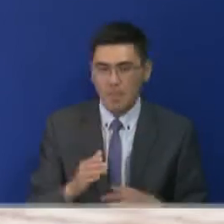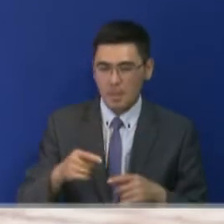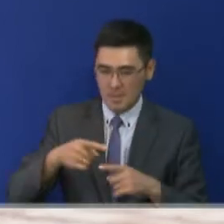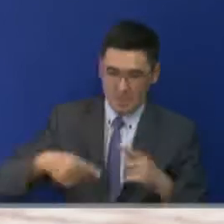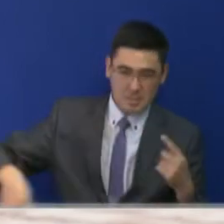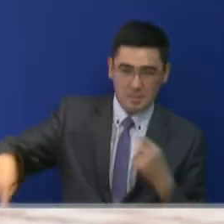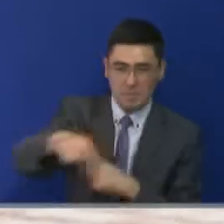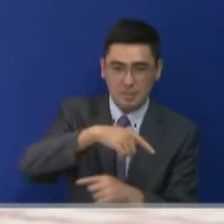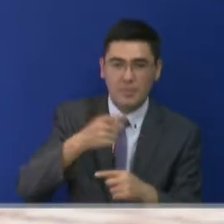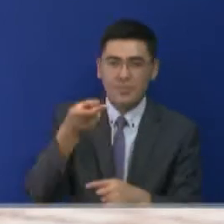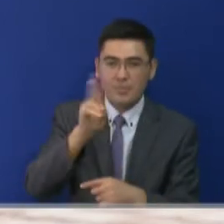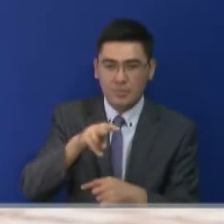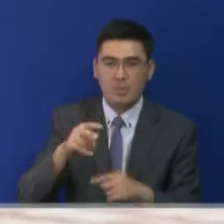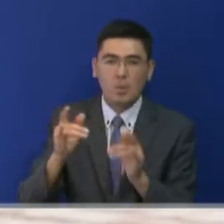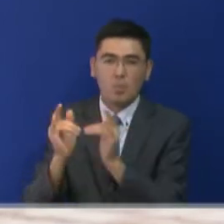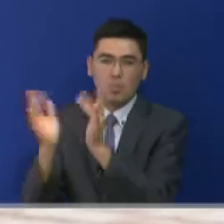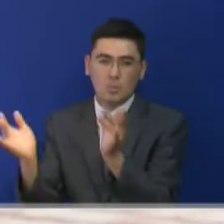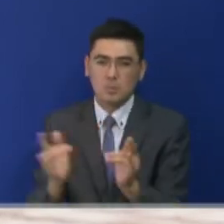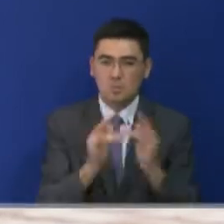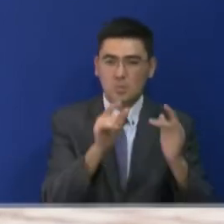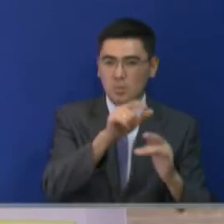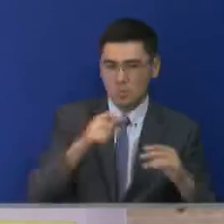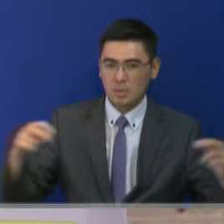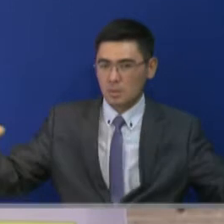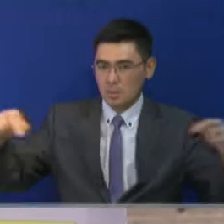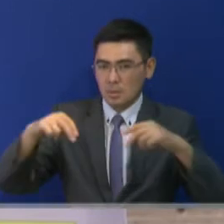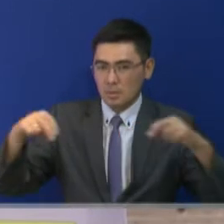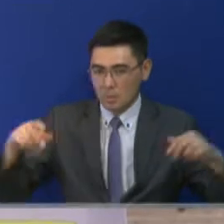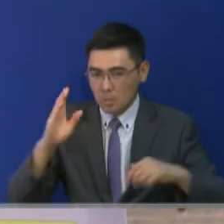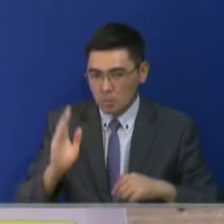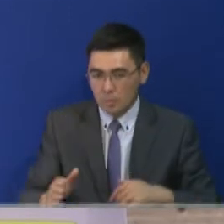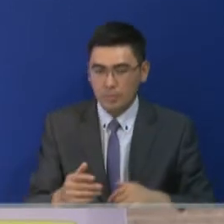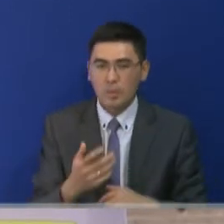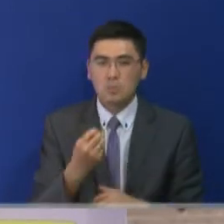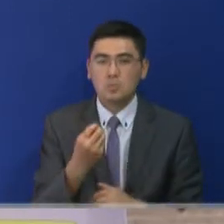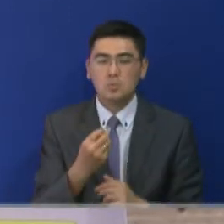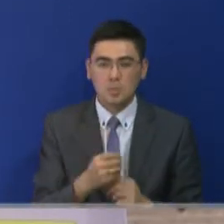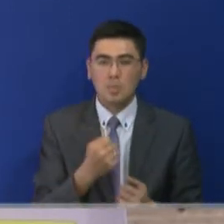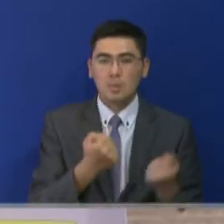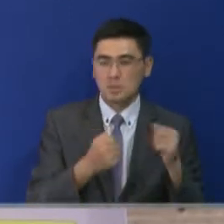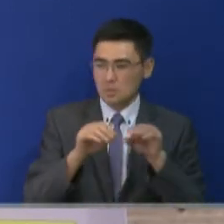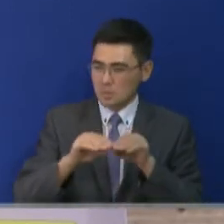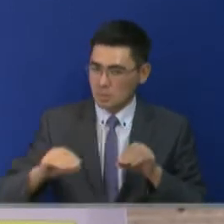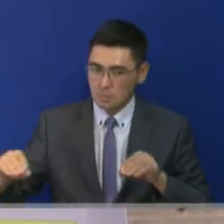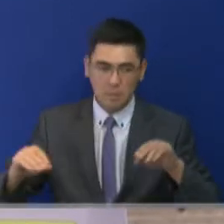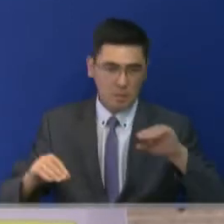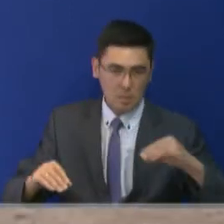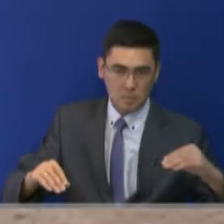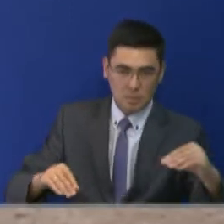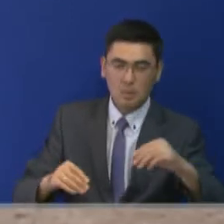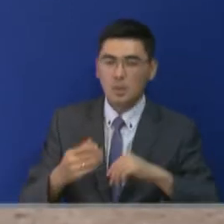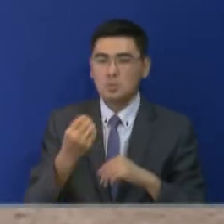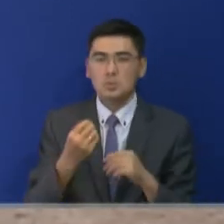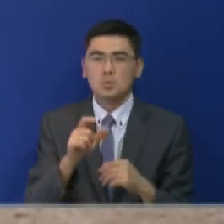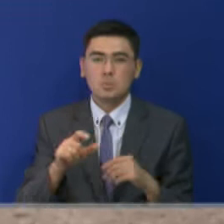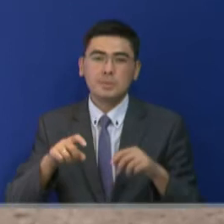2 жерүсті көпірі және 500 көлікке шақталған автотұрақ салынады. 83 орындық пен қоқыс жәшіктер орнатылады.